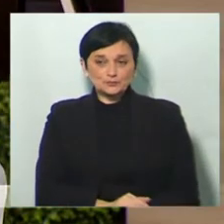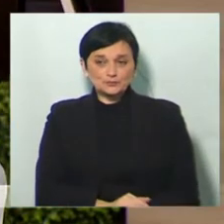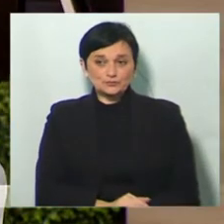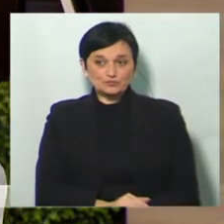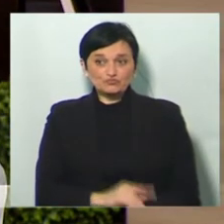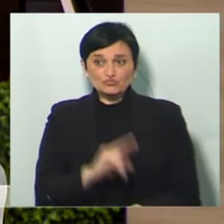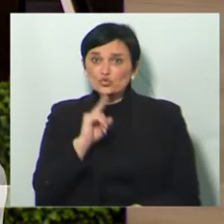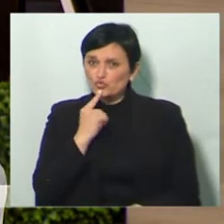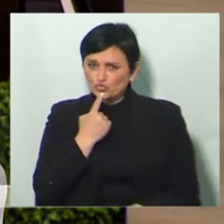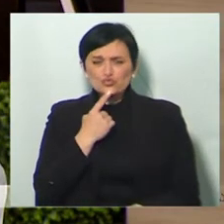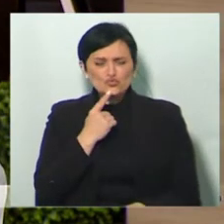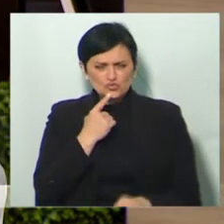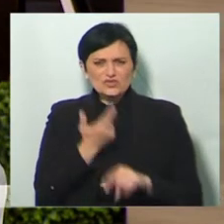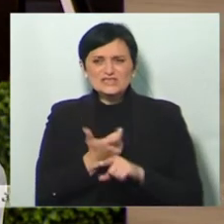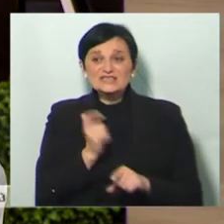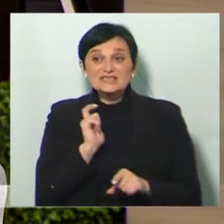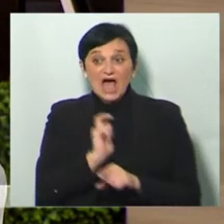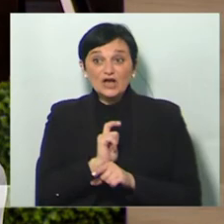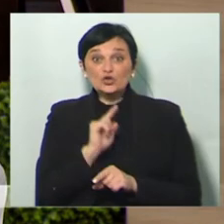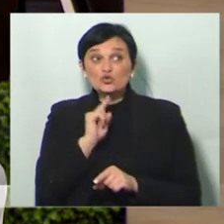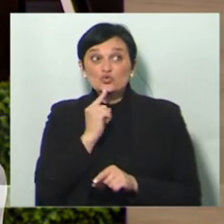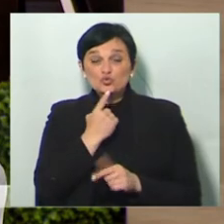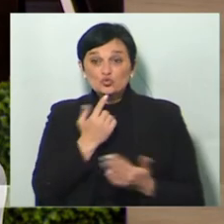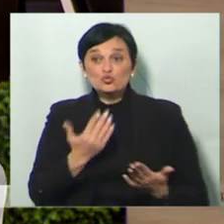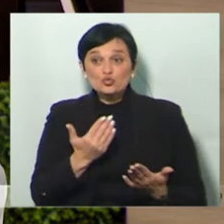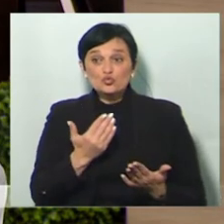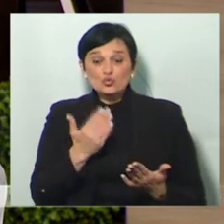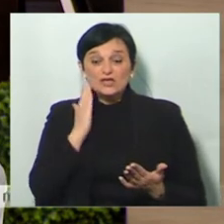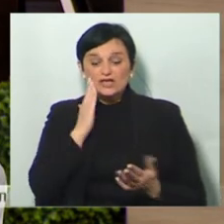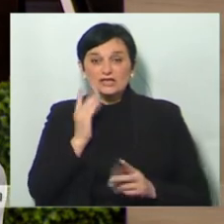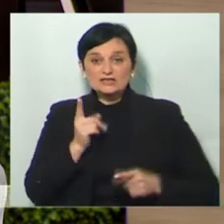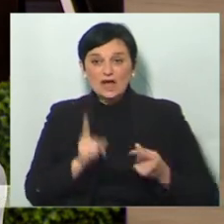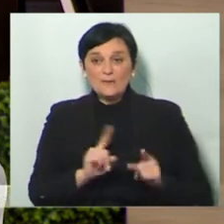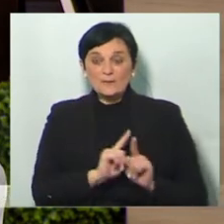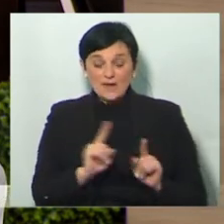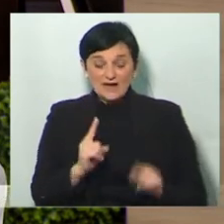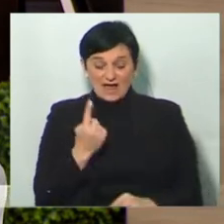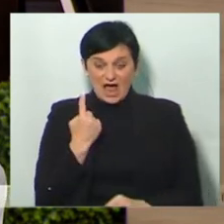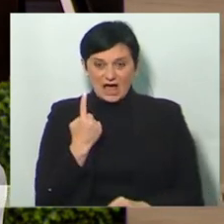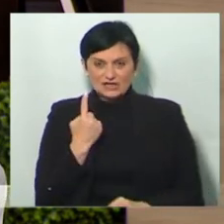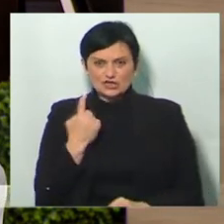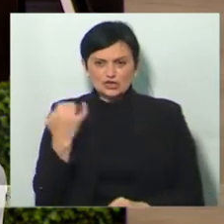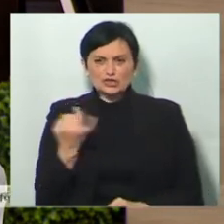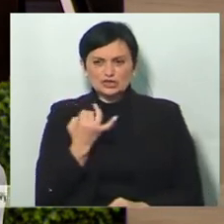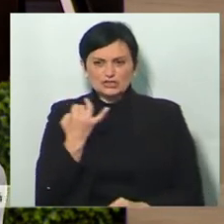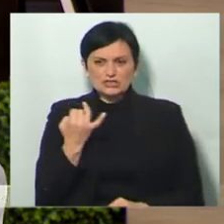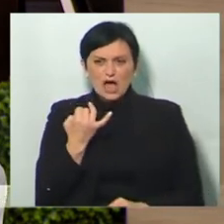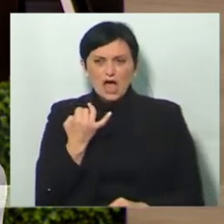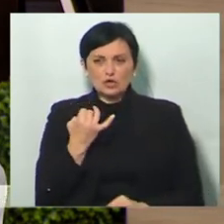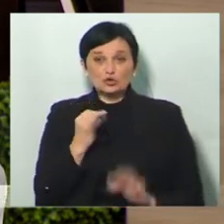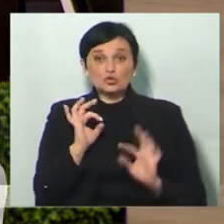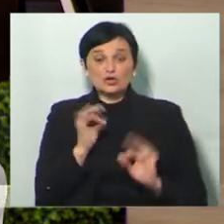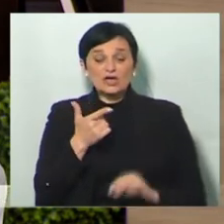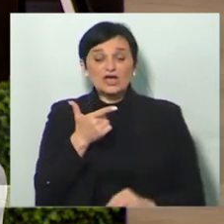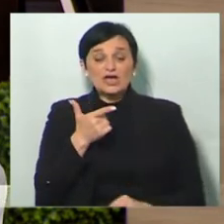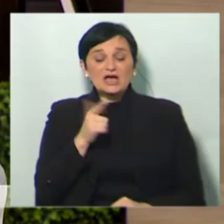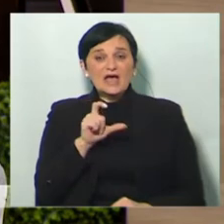Ai tulia, ძალიან რთული. Რთულია, ნამდვილად, მაგრამ აი ერთ საინტერესო, ვთქვათ, აი ზუსტად გეშტალტ